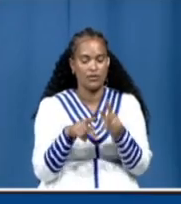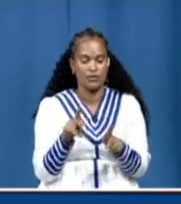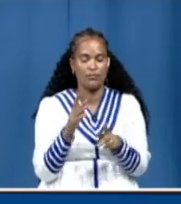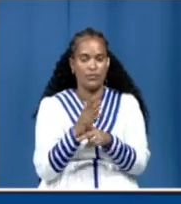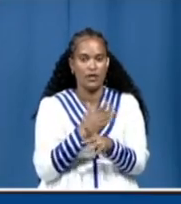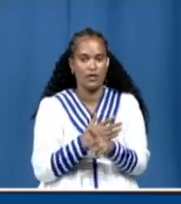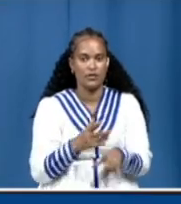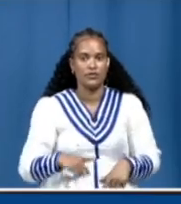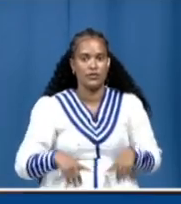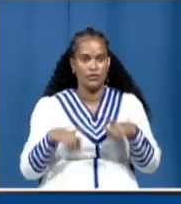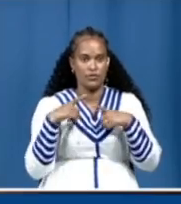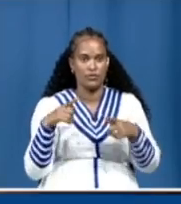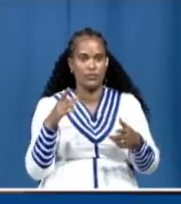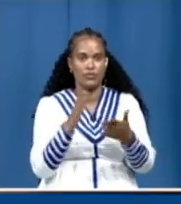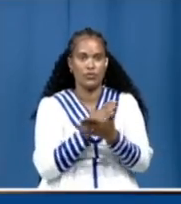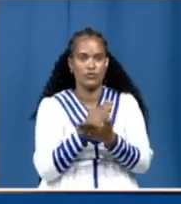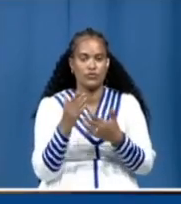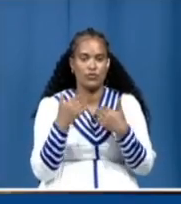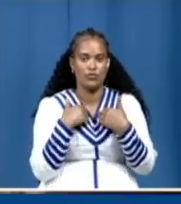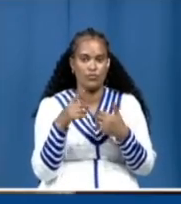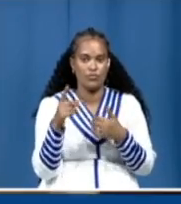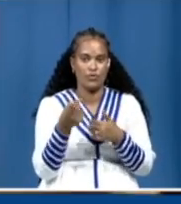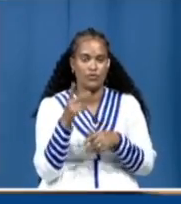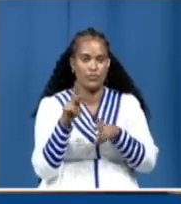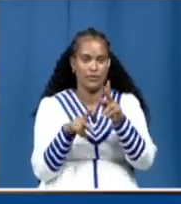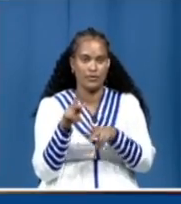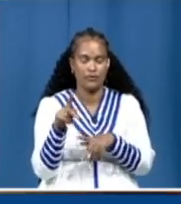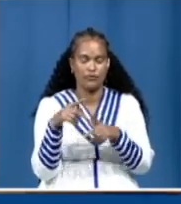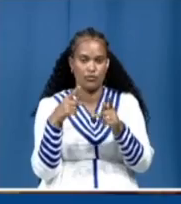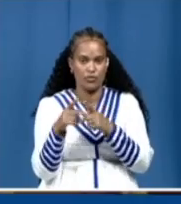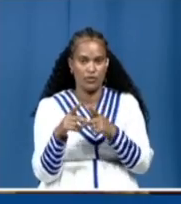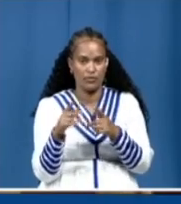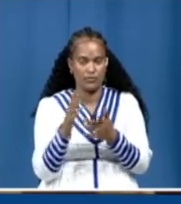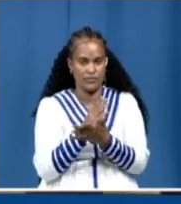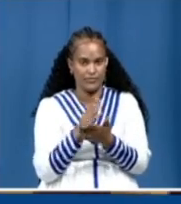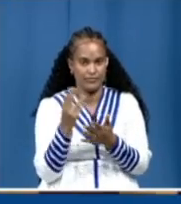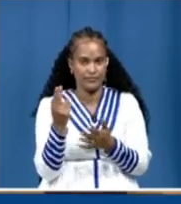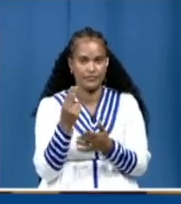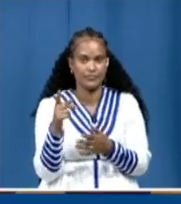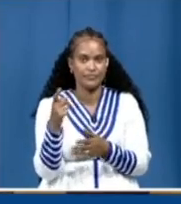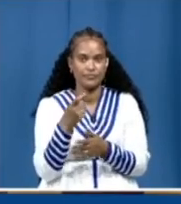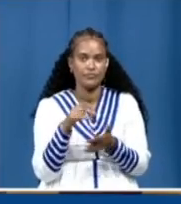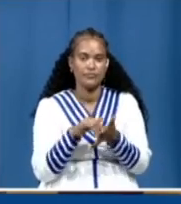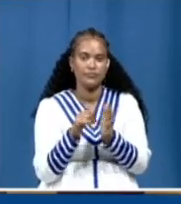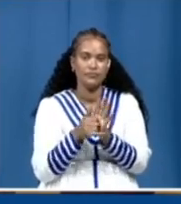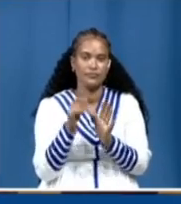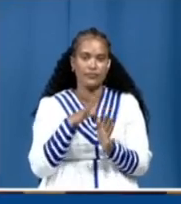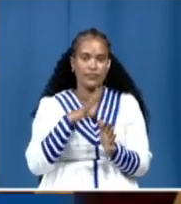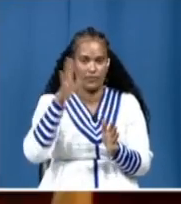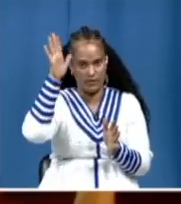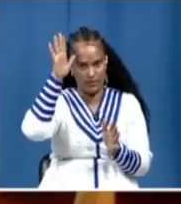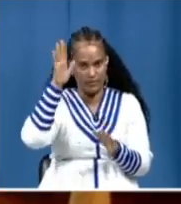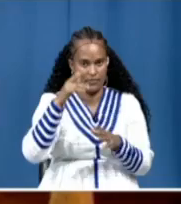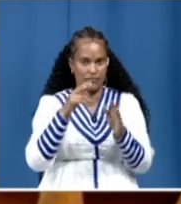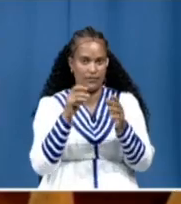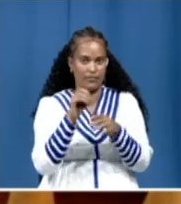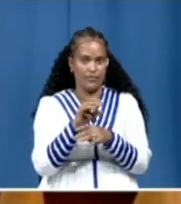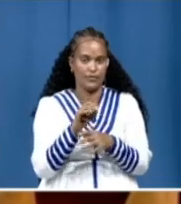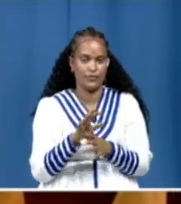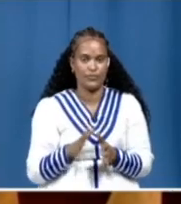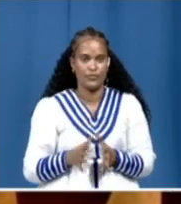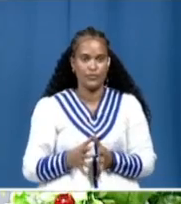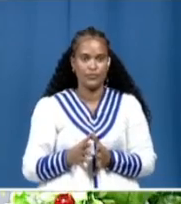حياش من نابرو عبي يقدر زلو بمخانو حبر السبب تعودي بموفار تربح كخون دماء آيتا قرماي يمعدون